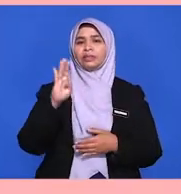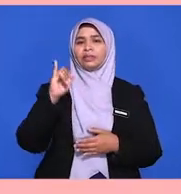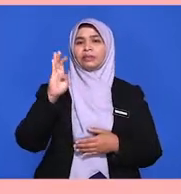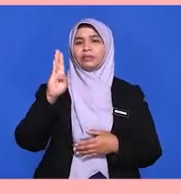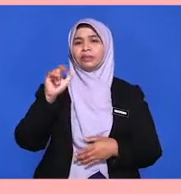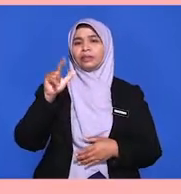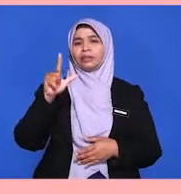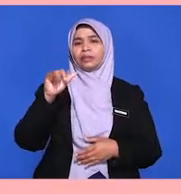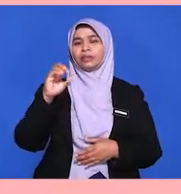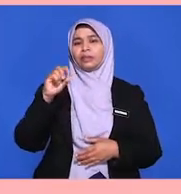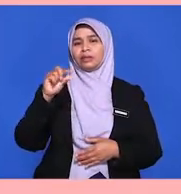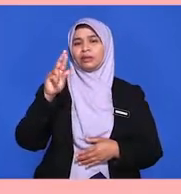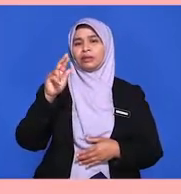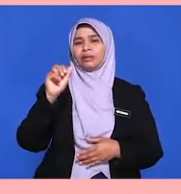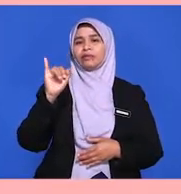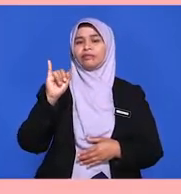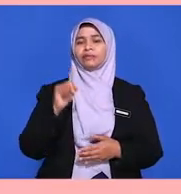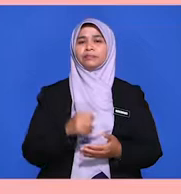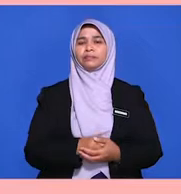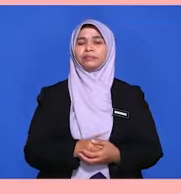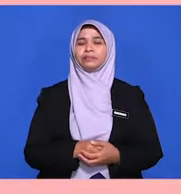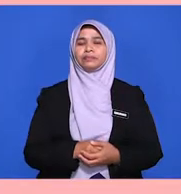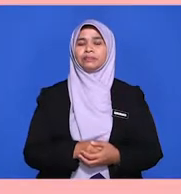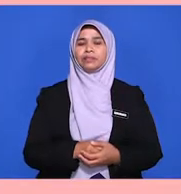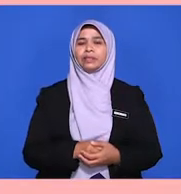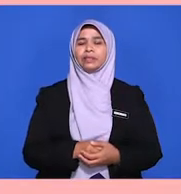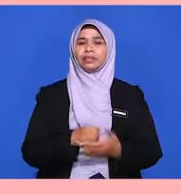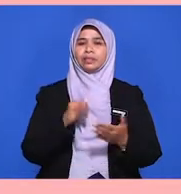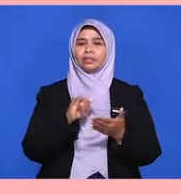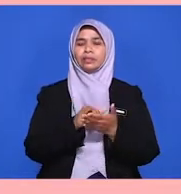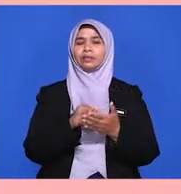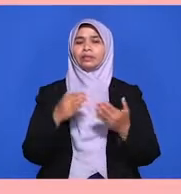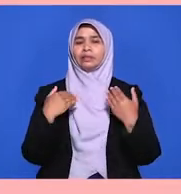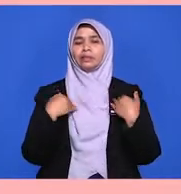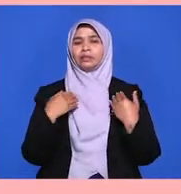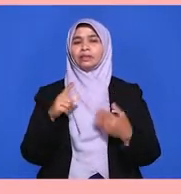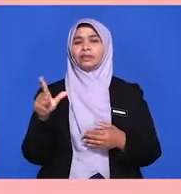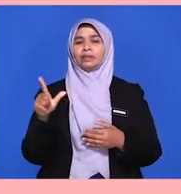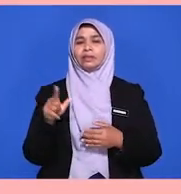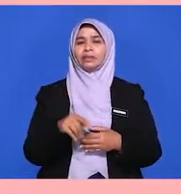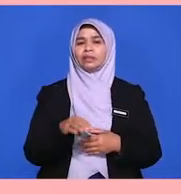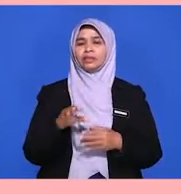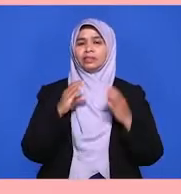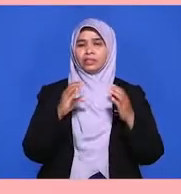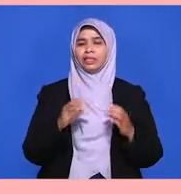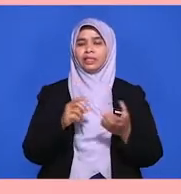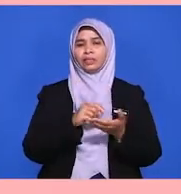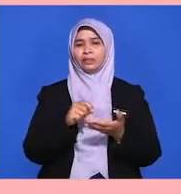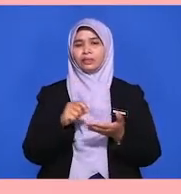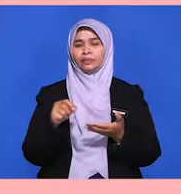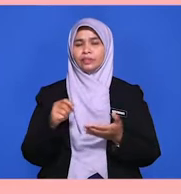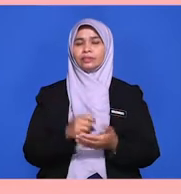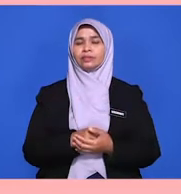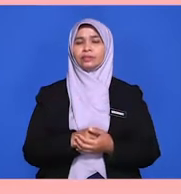jenis bahan rujukan. Berikut merupakan format penulisan bibliografi